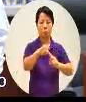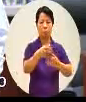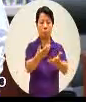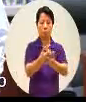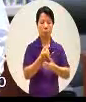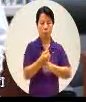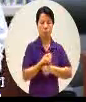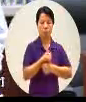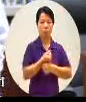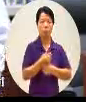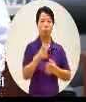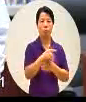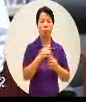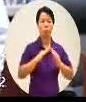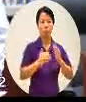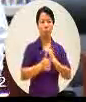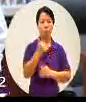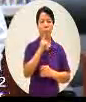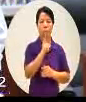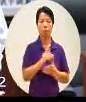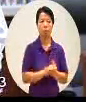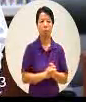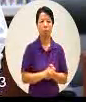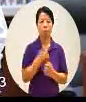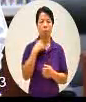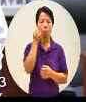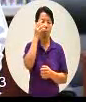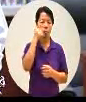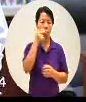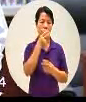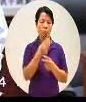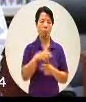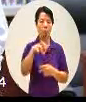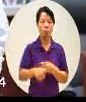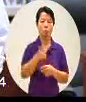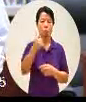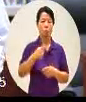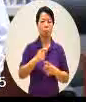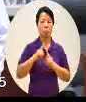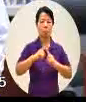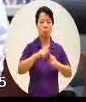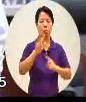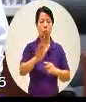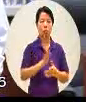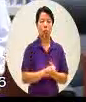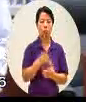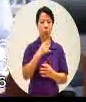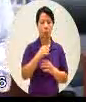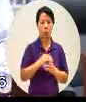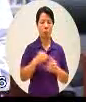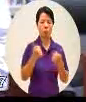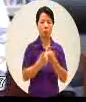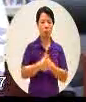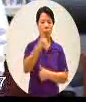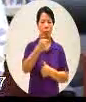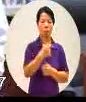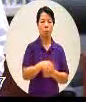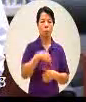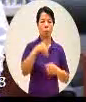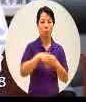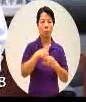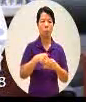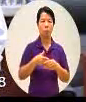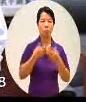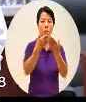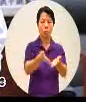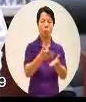有啊， 人市长搁 对 啊，光局长去啊？啊，人市长搁包一个红，互人因的第